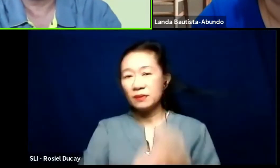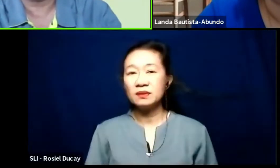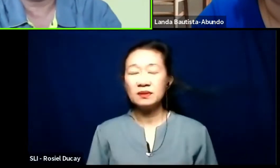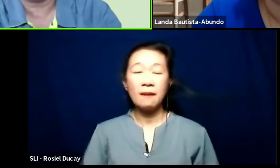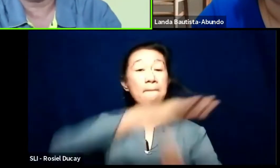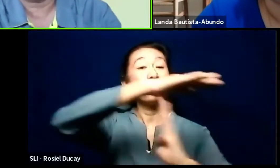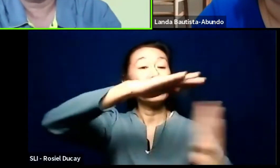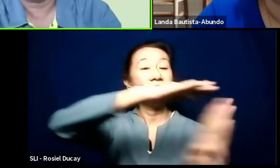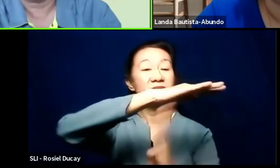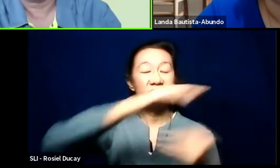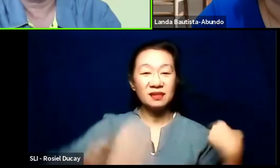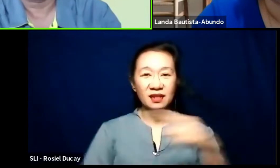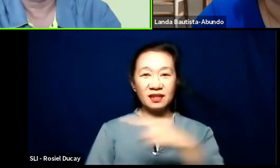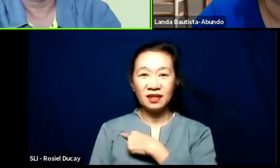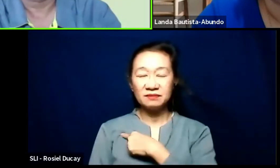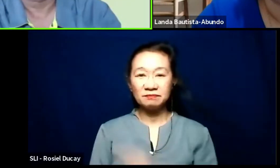basis natin